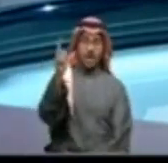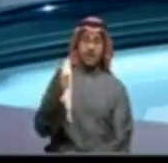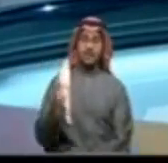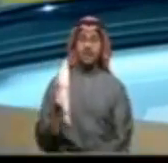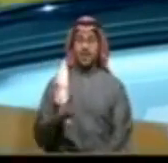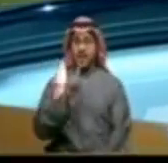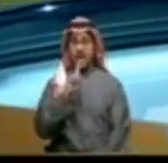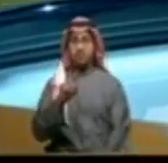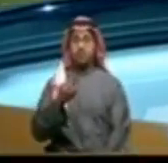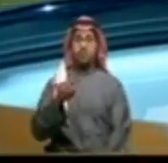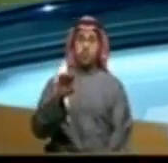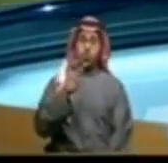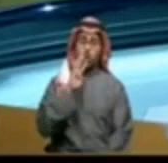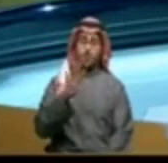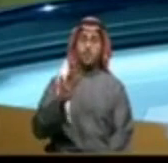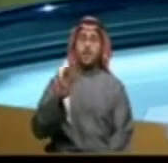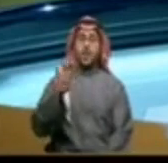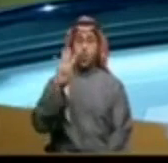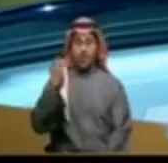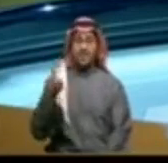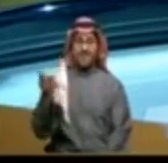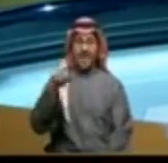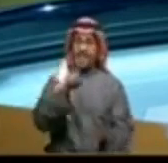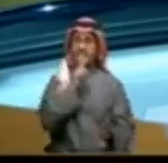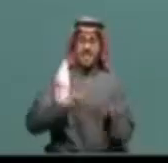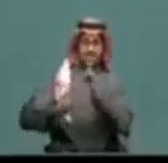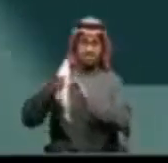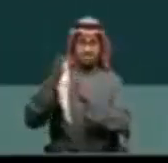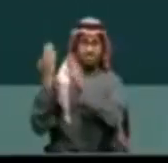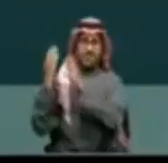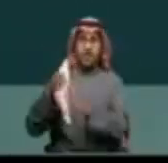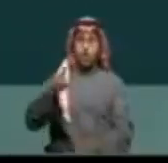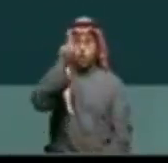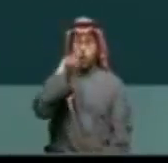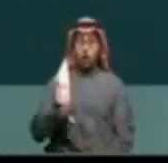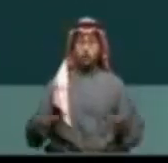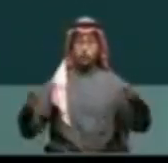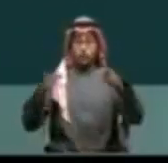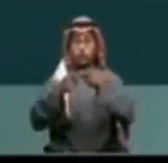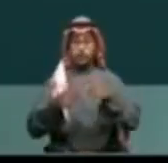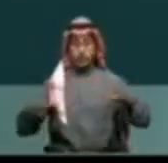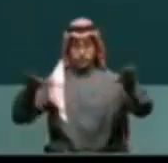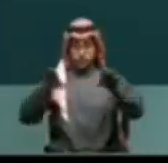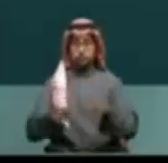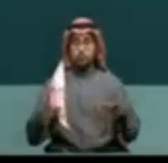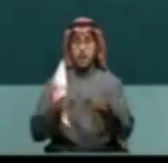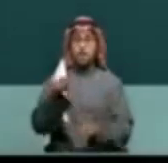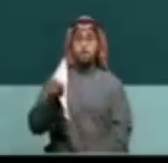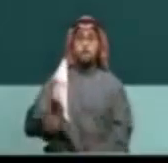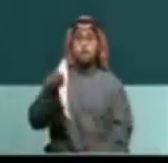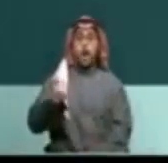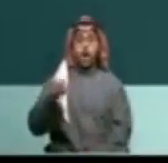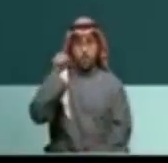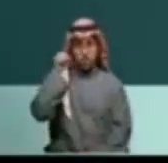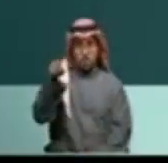17 من شهر ربيع الأول لعام 1440 للهجرة، فقد عقدت اليوم الخميس الجلسة الأولى بالمحكمة